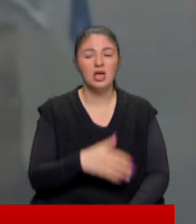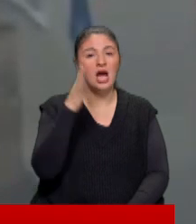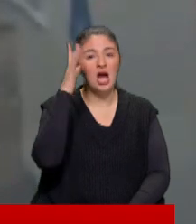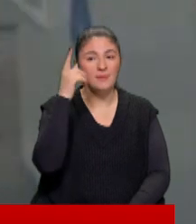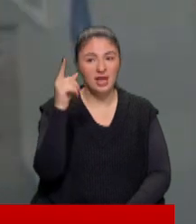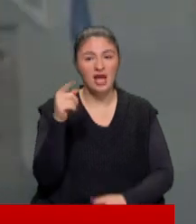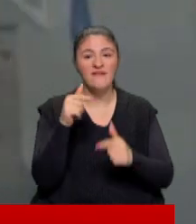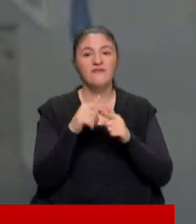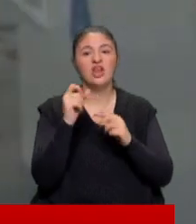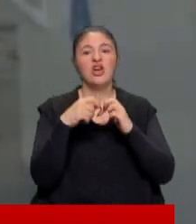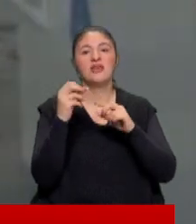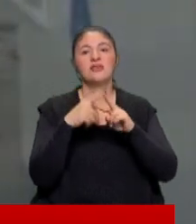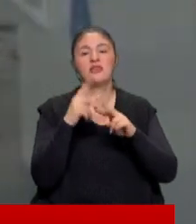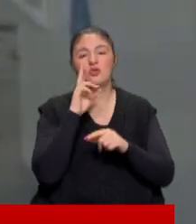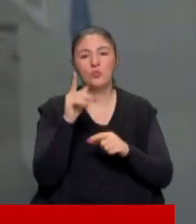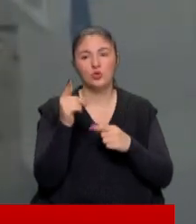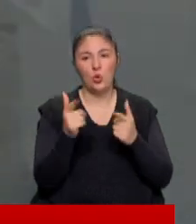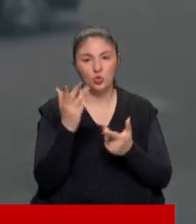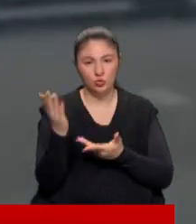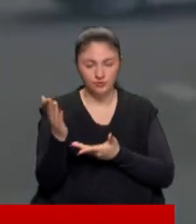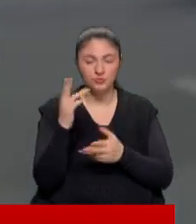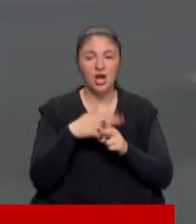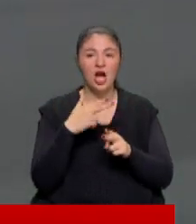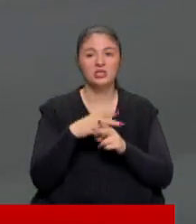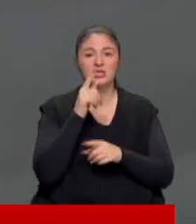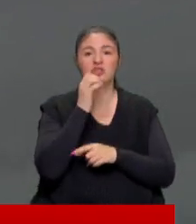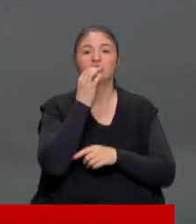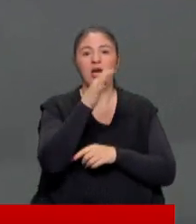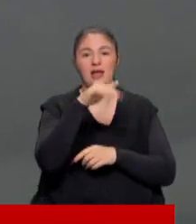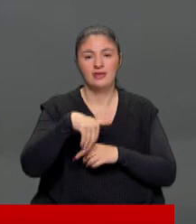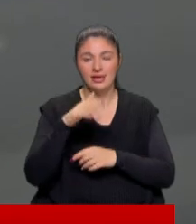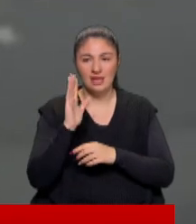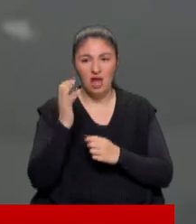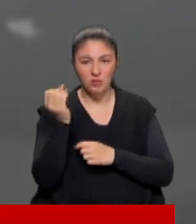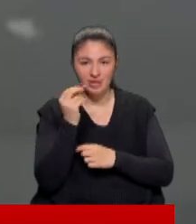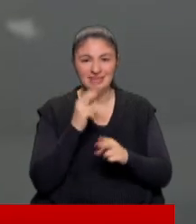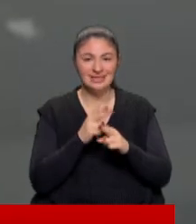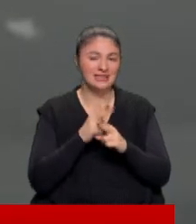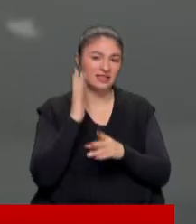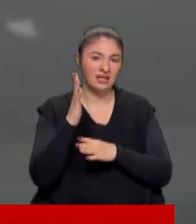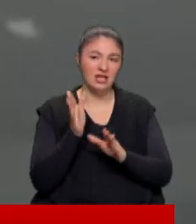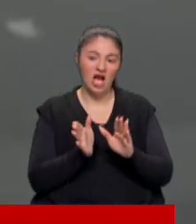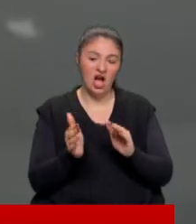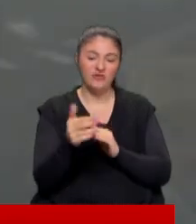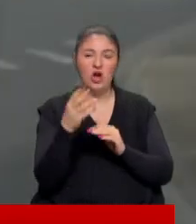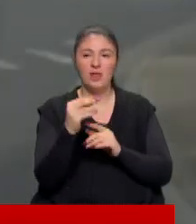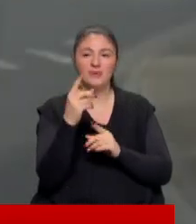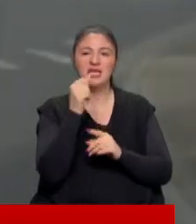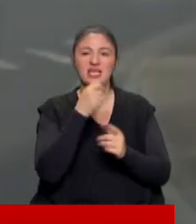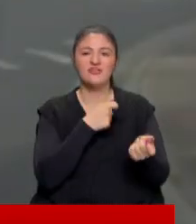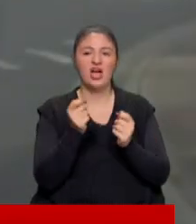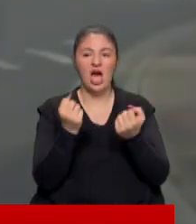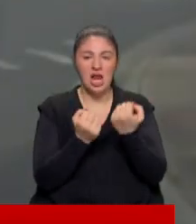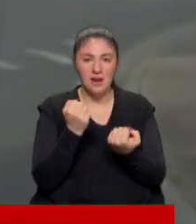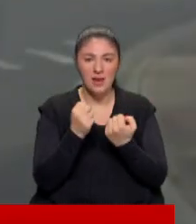Amerika Birleşik Devletleri Florida'da kaydedildi bu görüntüler. Acil durum çağrısına giden ambulans hızla ilerlerken kavşaktan geçen bir itfaiye aracına